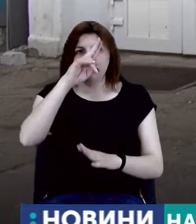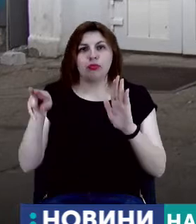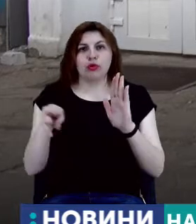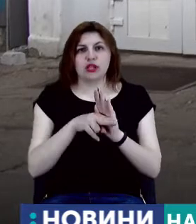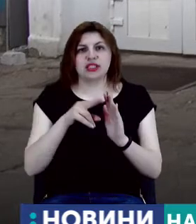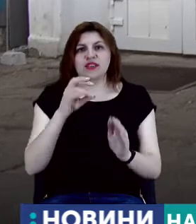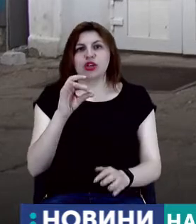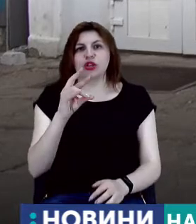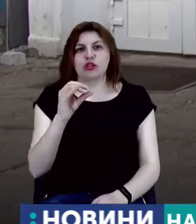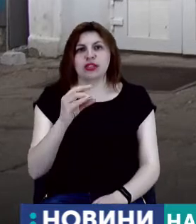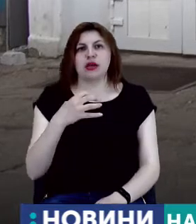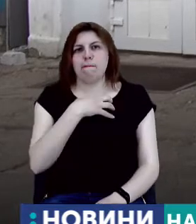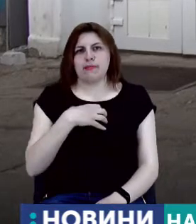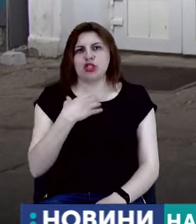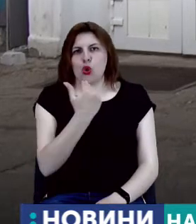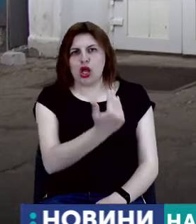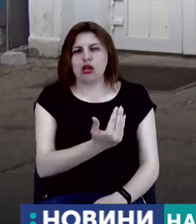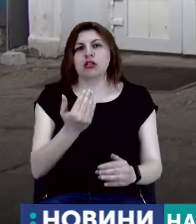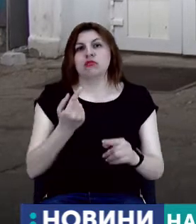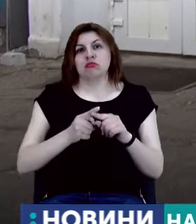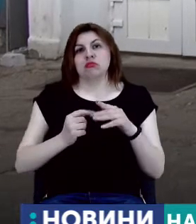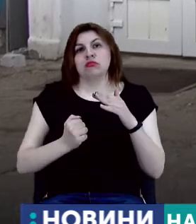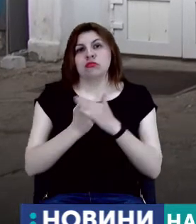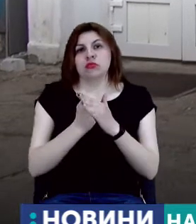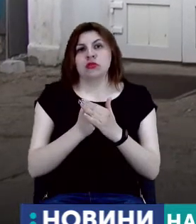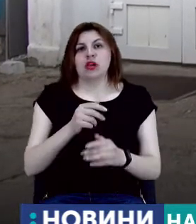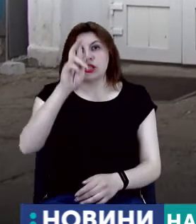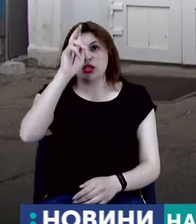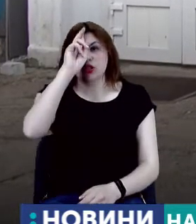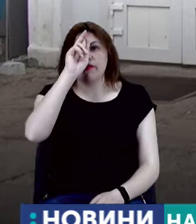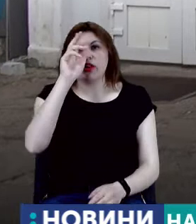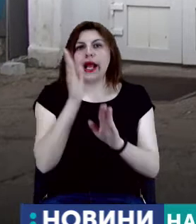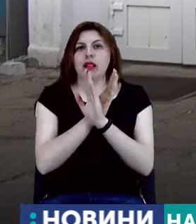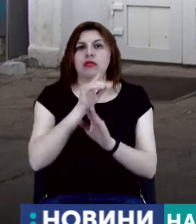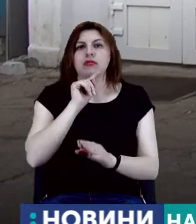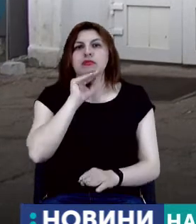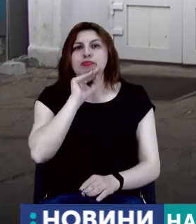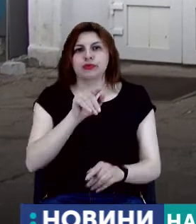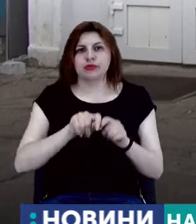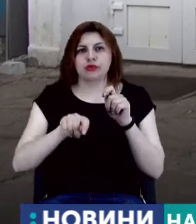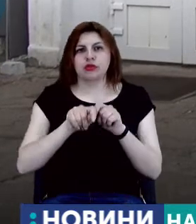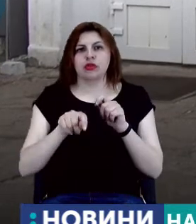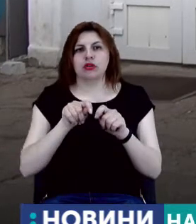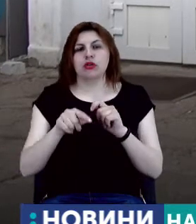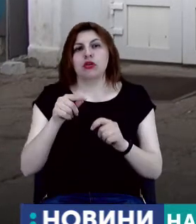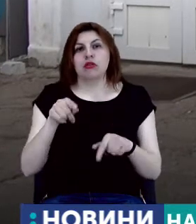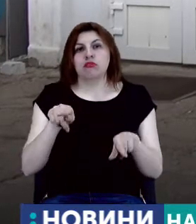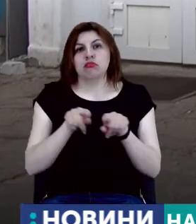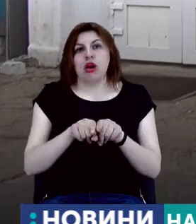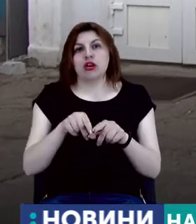міської ради. На підставі цього Державної екологічної інспекції ініційовано позаплановий захід державного нагляду